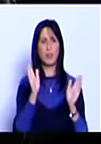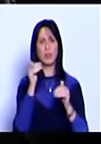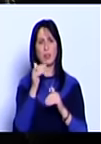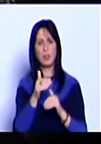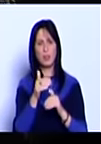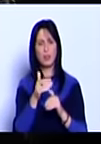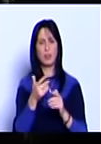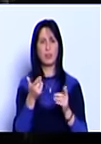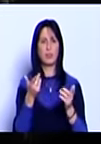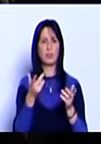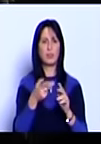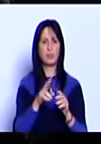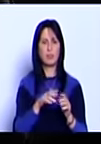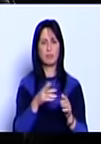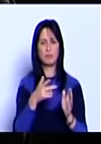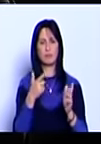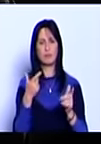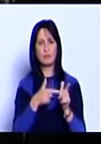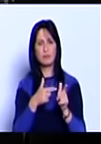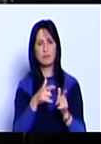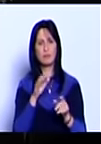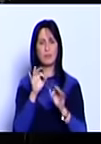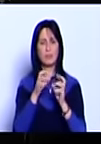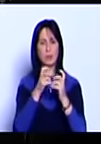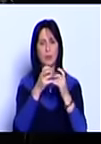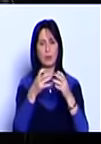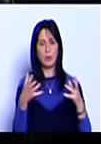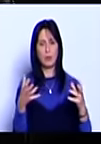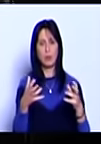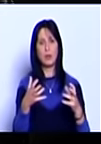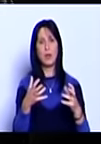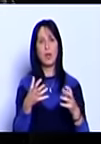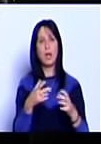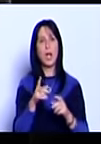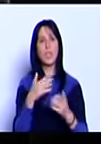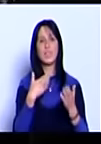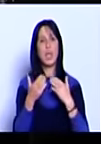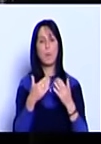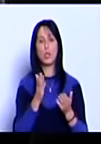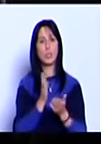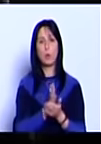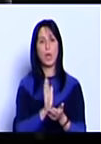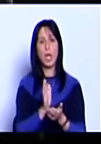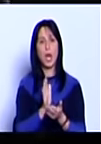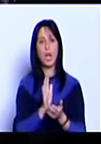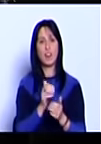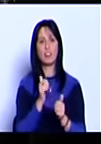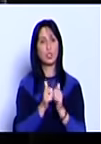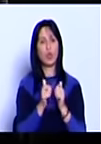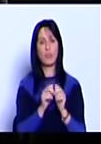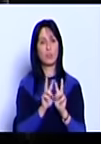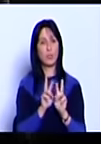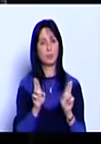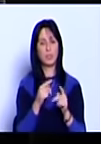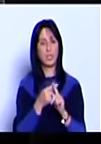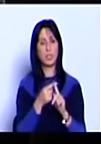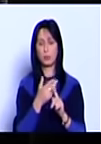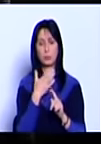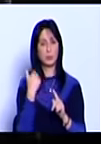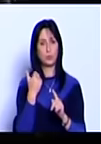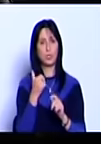ჰეტეროსექსუალი მოქალაქეები ასე შემდეგ და ასე შემდეგ. დამოკიდებულება არ არის ყოველთვის დადებითი და